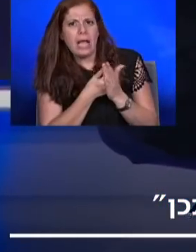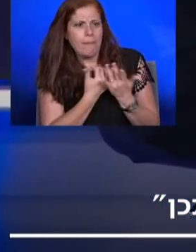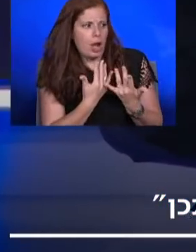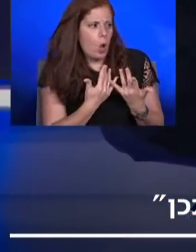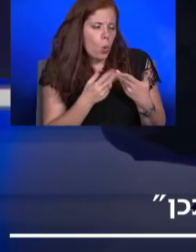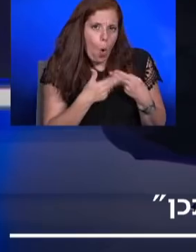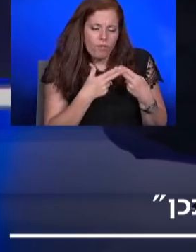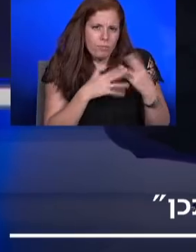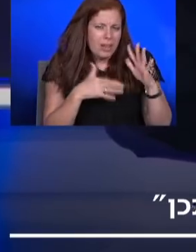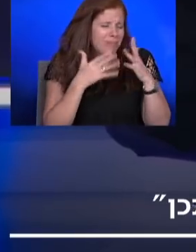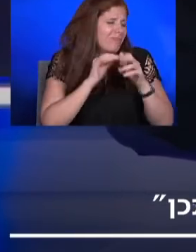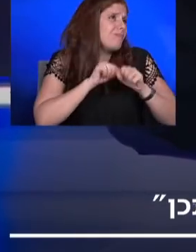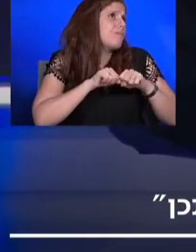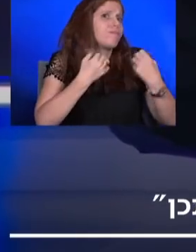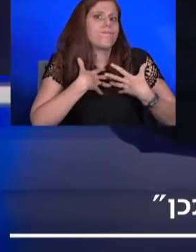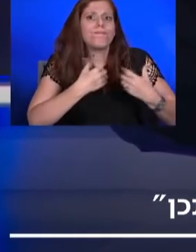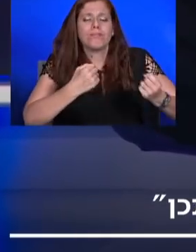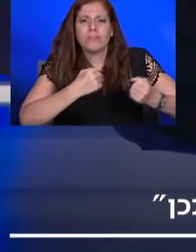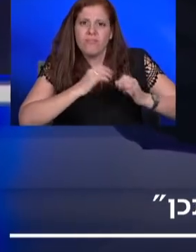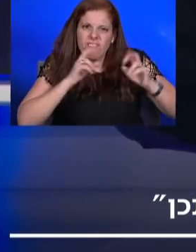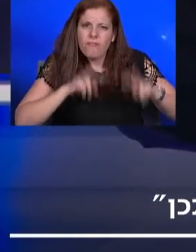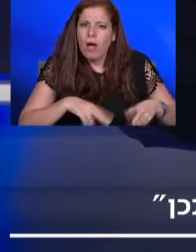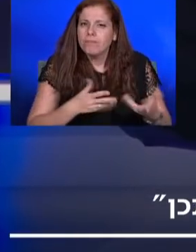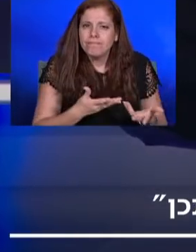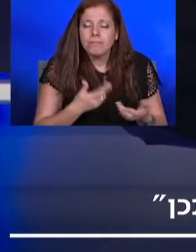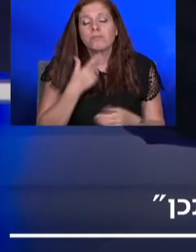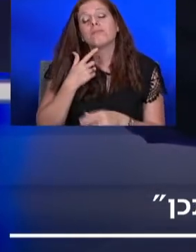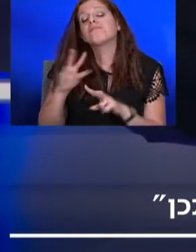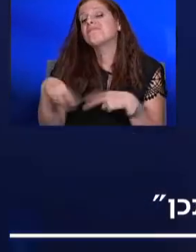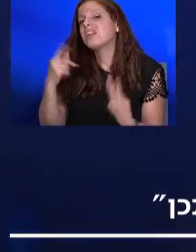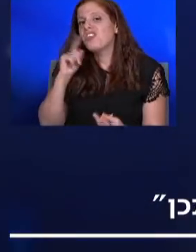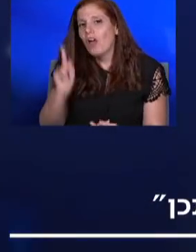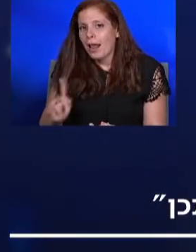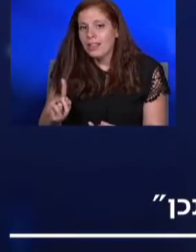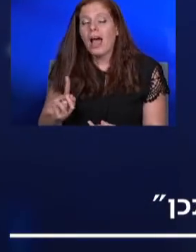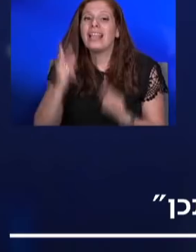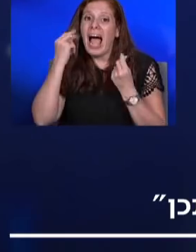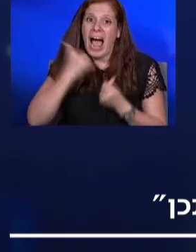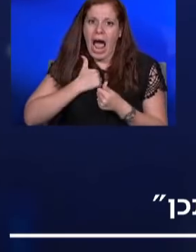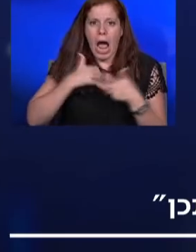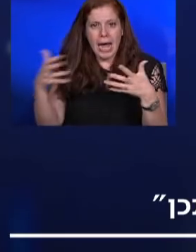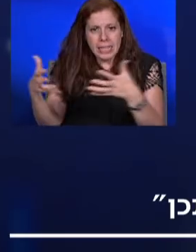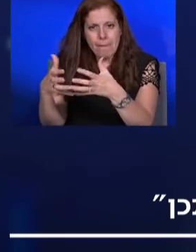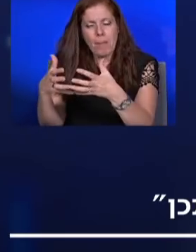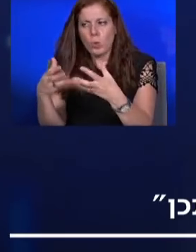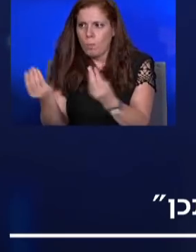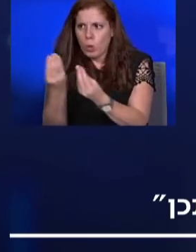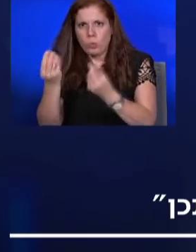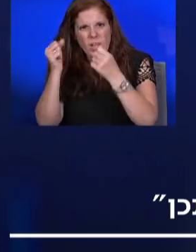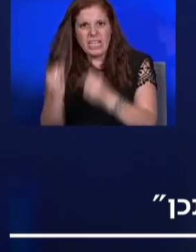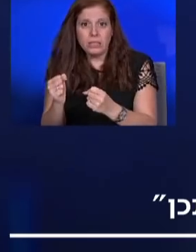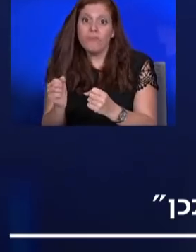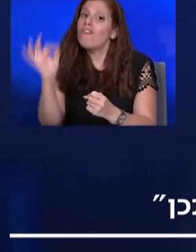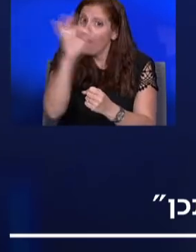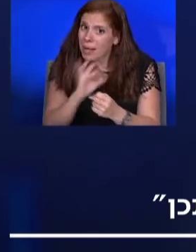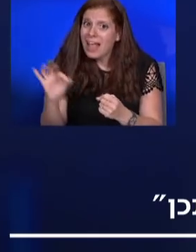לדעת, בסופו של דבר, החרדים היו איזה גורם מאוד מאוד יציב עד עכשיו, וגם עכשיו, הם עדיין איזה גורם של